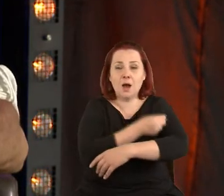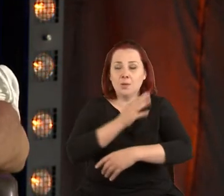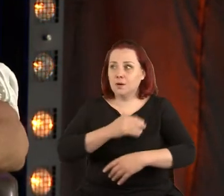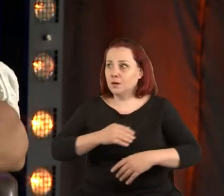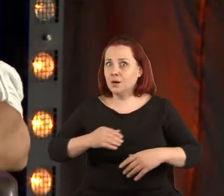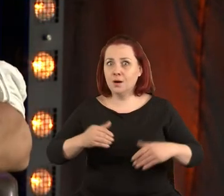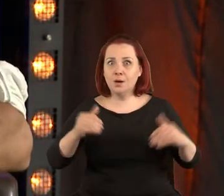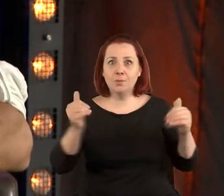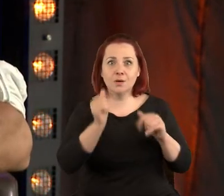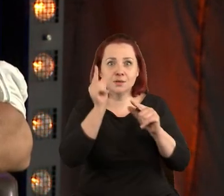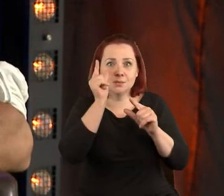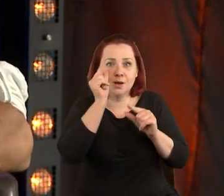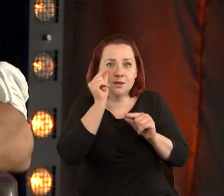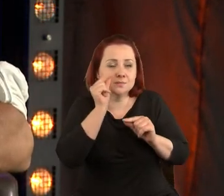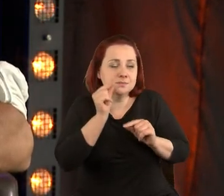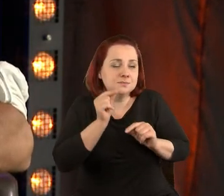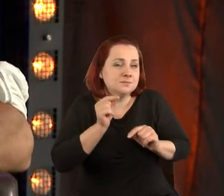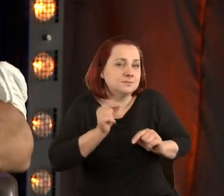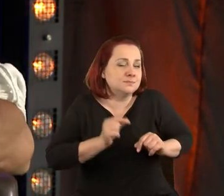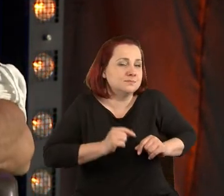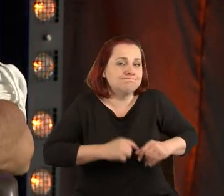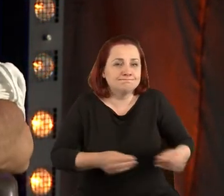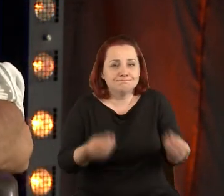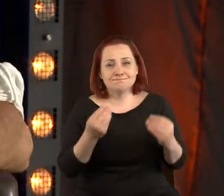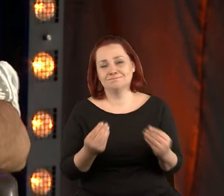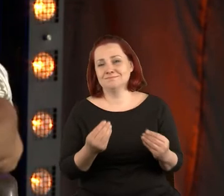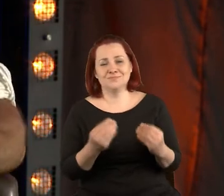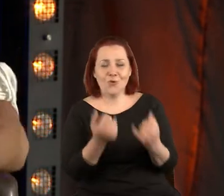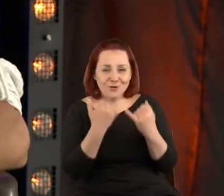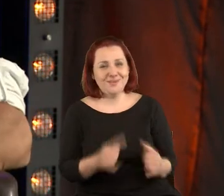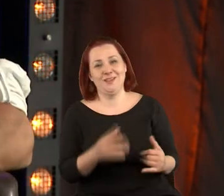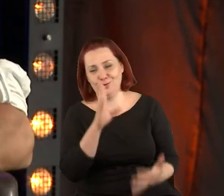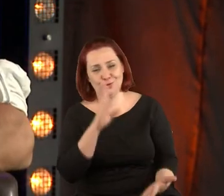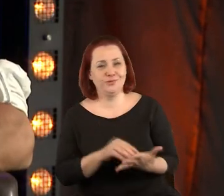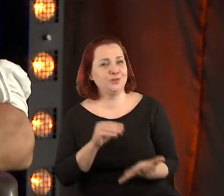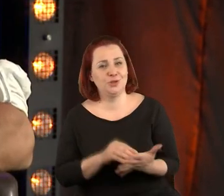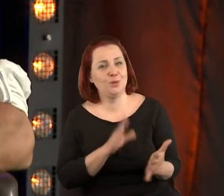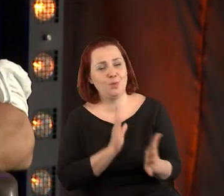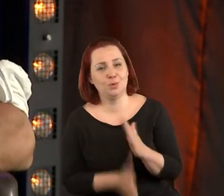się wyspać i to było takie dla mnie no coś takiego innego. Wiadomo, że